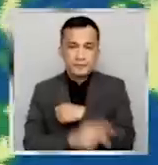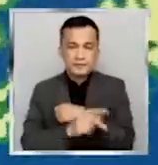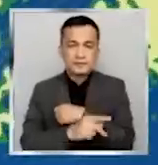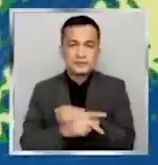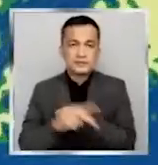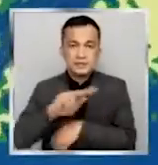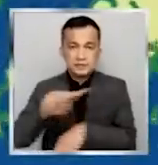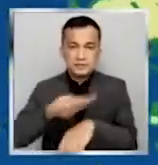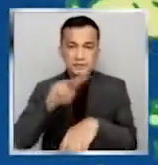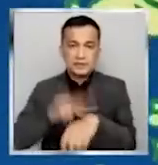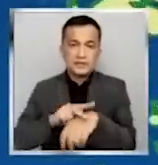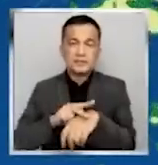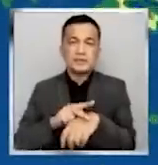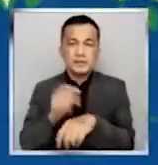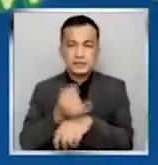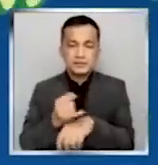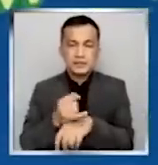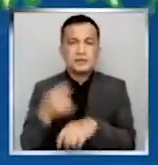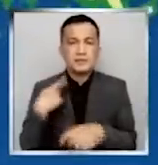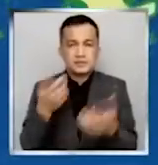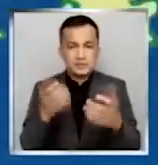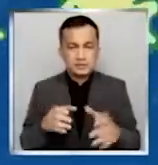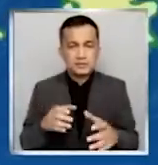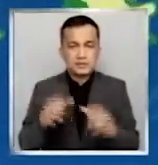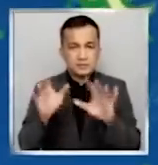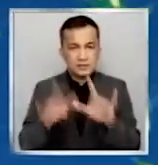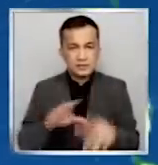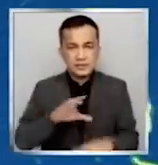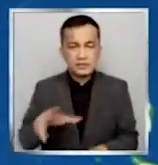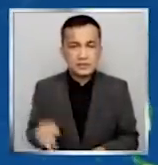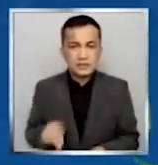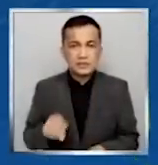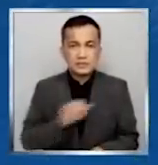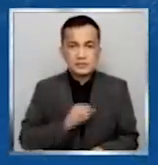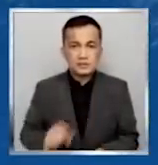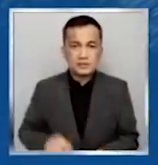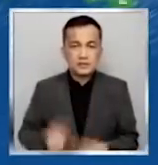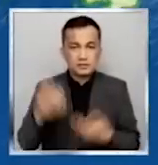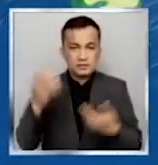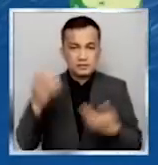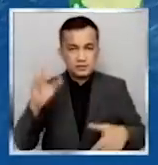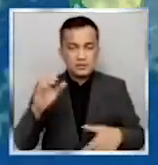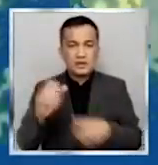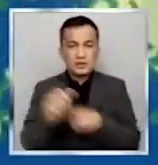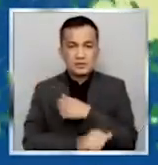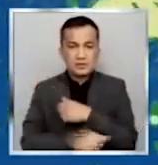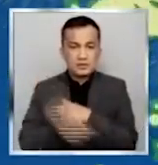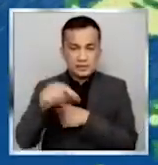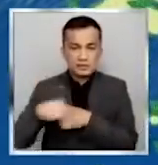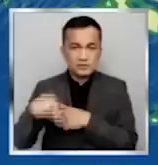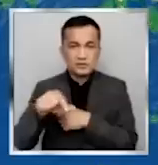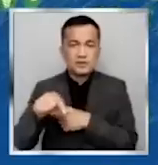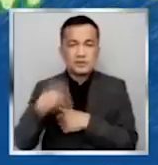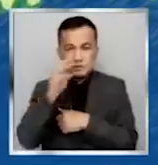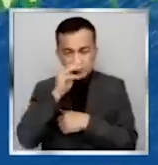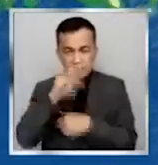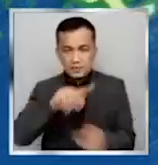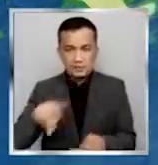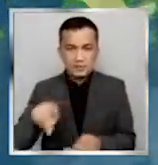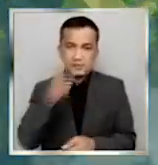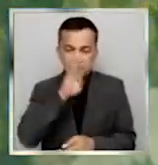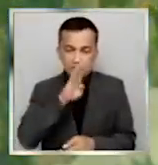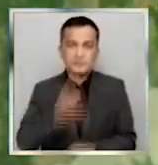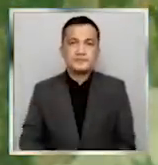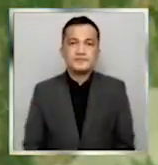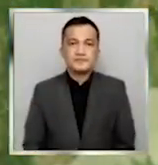chance rin ng ulan sa Cagayan, Isabela, Cordillera, Aurora, Quezon, Mindoro, Palawan at Bicol region.